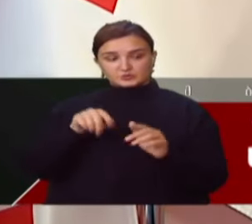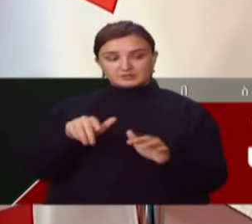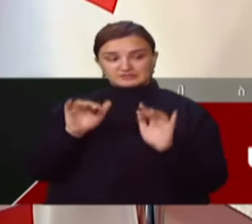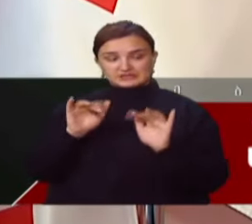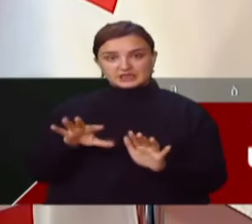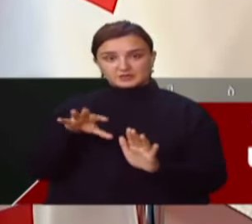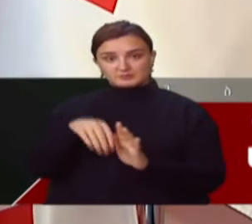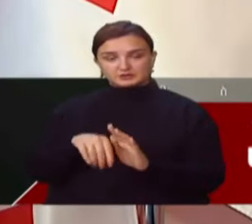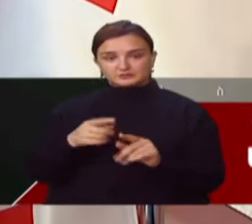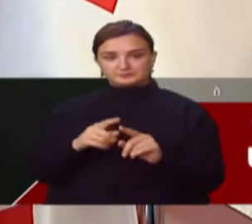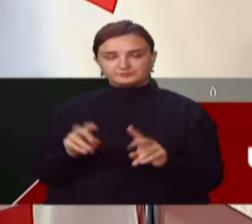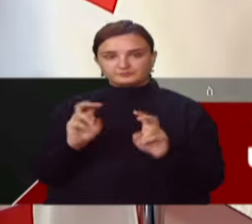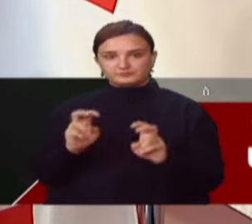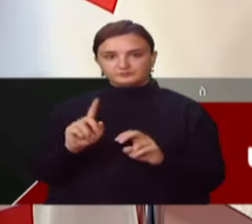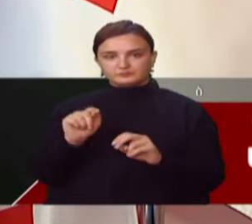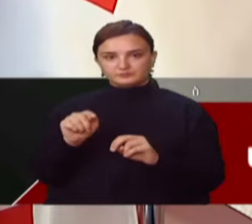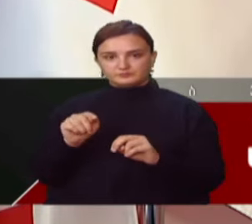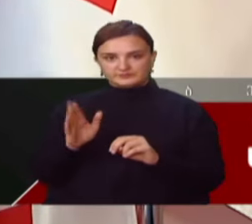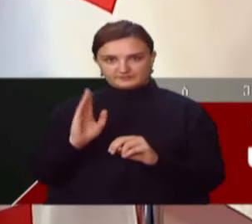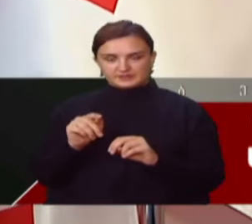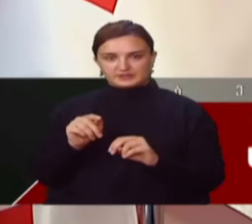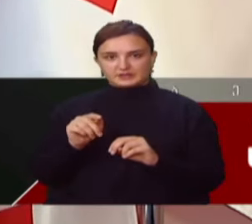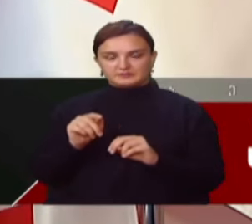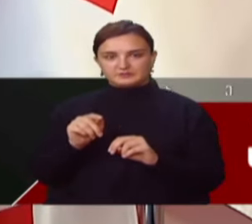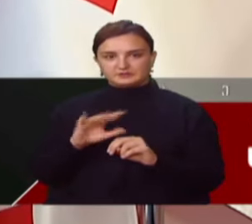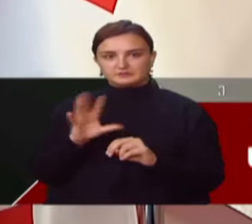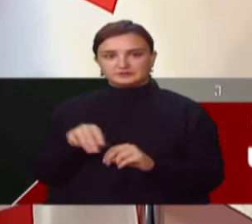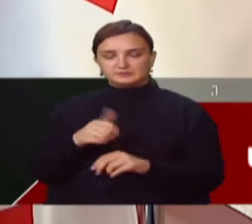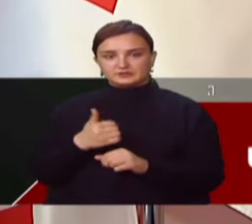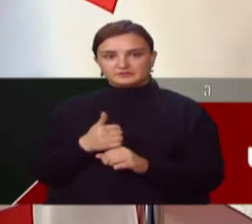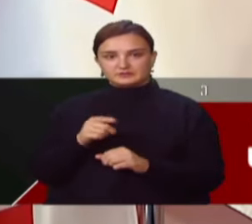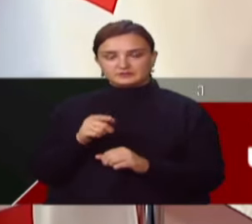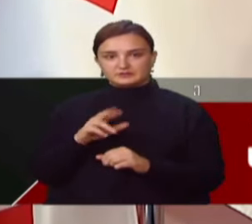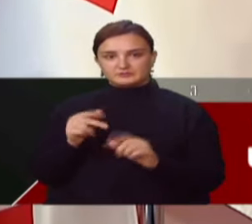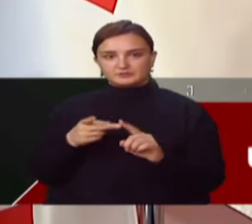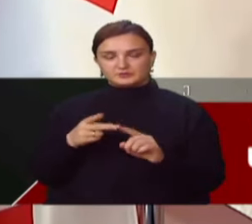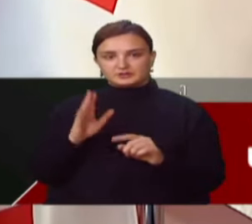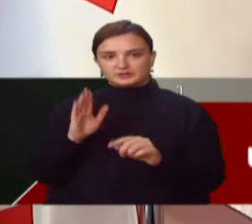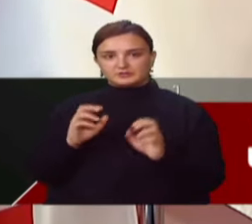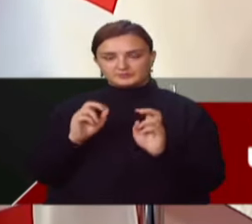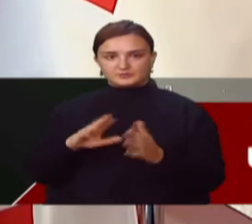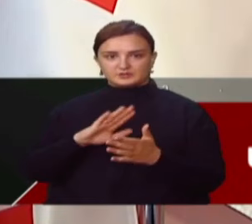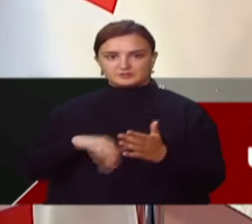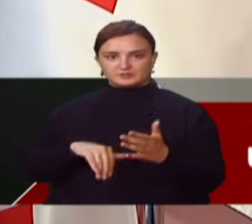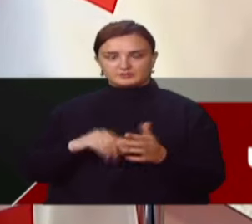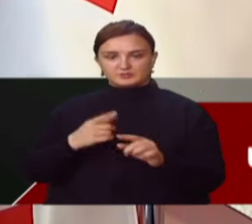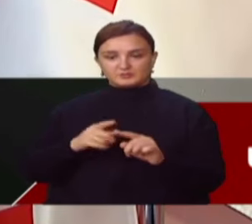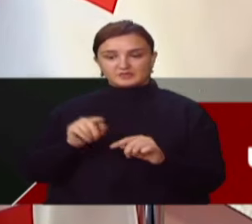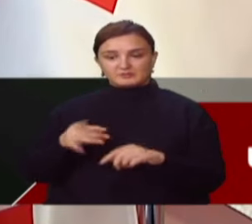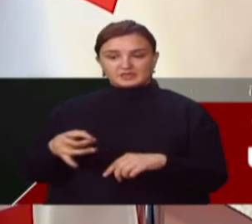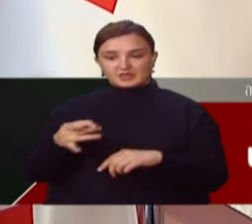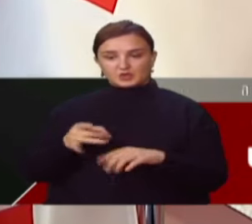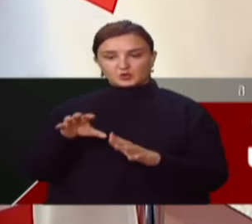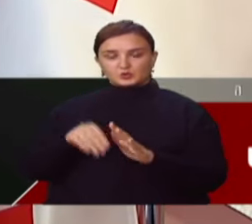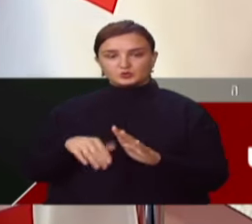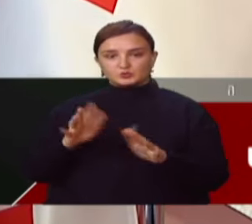საქმეში, ეს ნიშნავს, რომ ტვირთიც იქნება, რაც ყველაზე მთავარია, და მეორე იქნება უსაფრთხოება, რადგან იმ რეგიონში